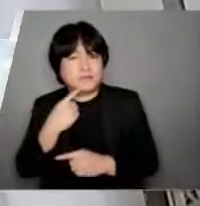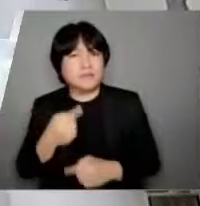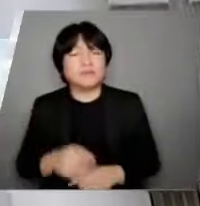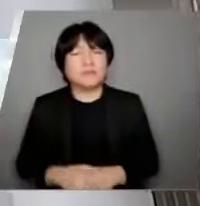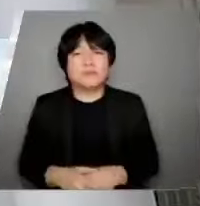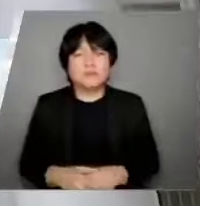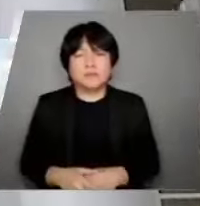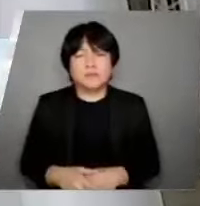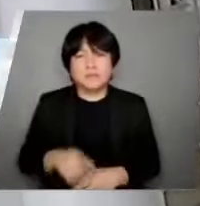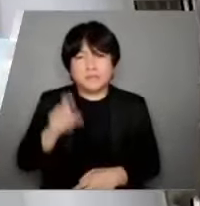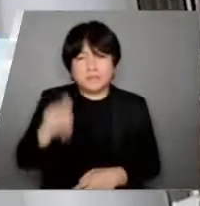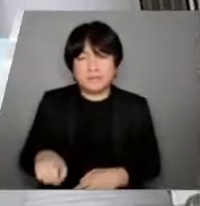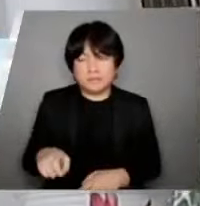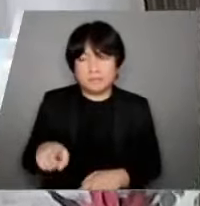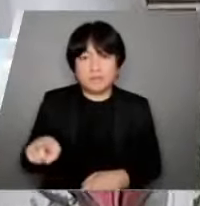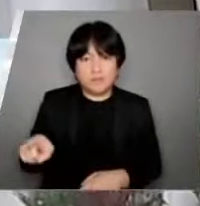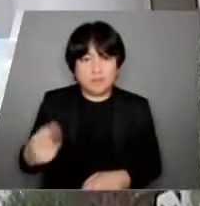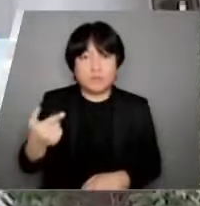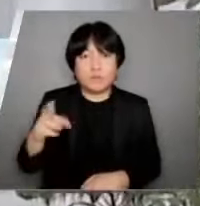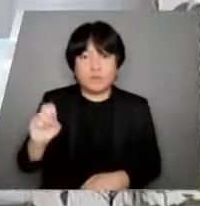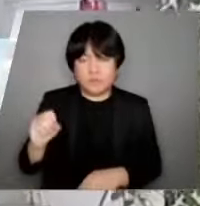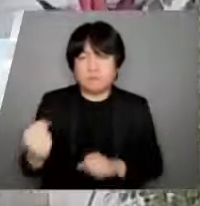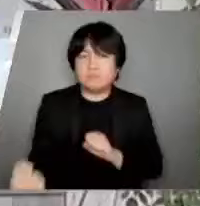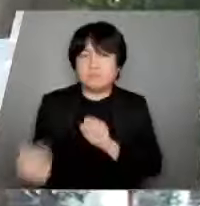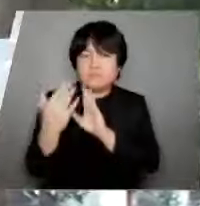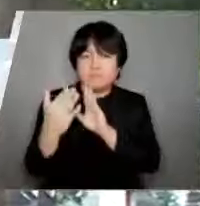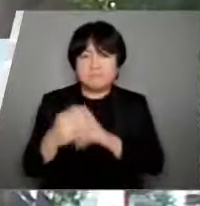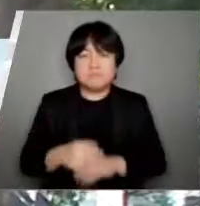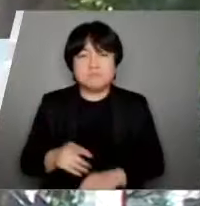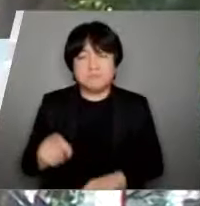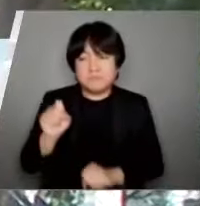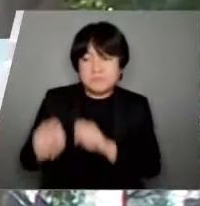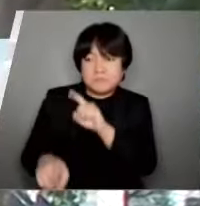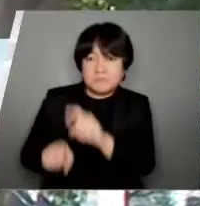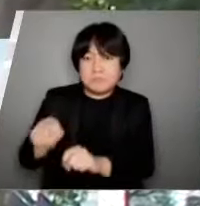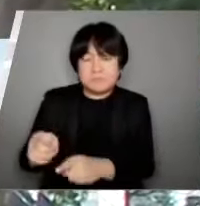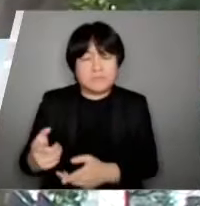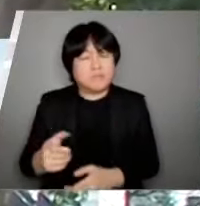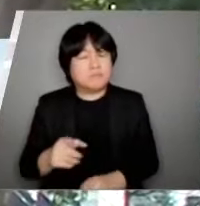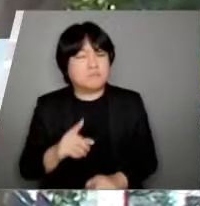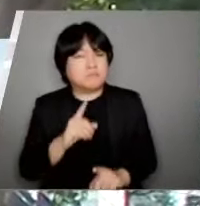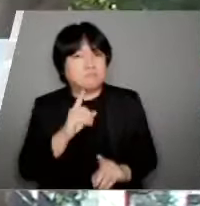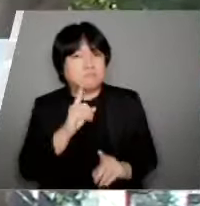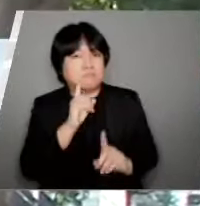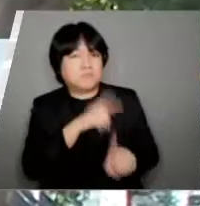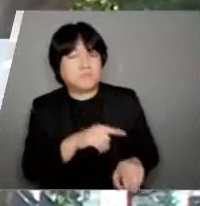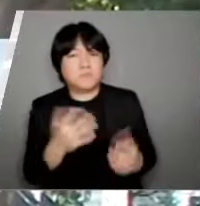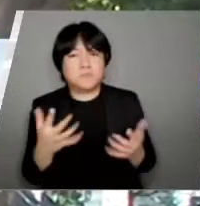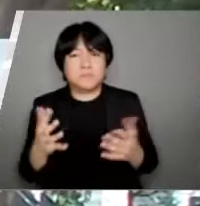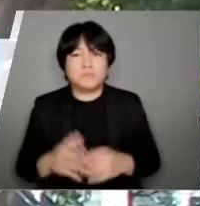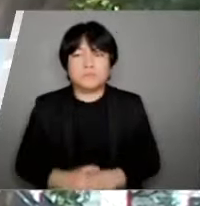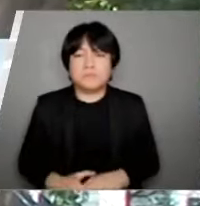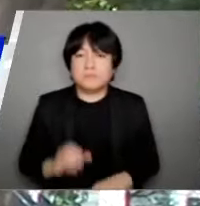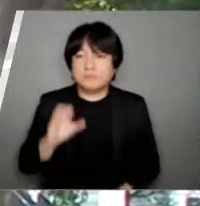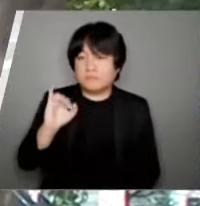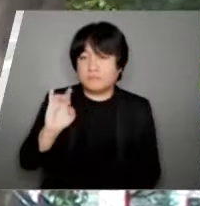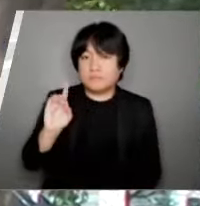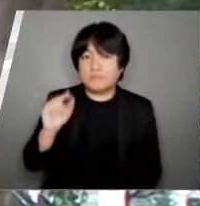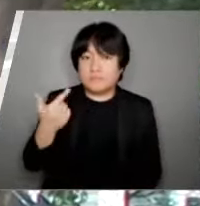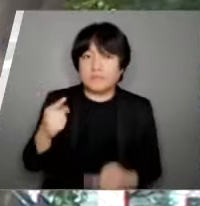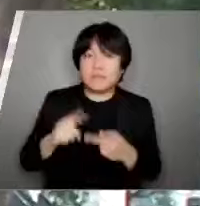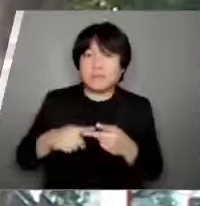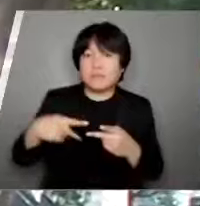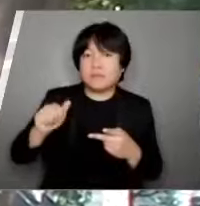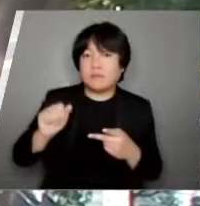para maghain ng salaysay. Tumanggi siyang magbigay ng pahayag. Ang PNP CIDG at PAOK maghahain ng reply affidavit